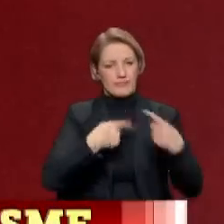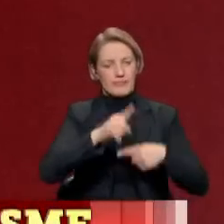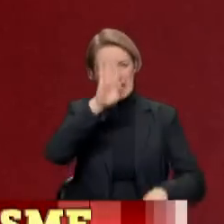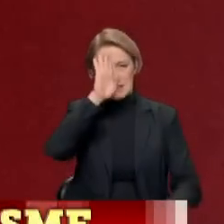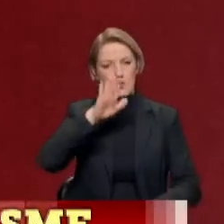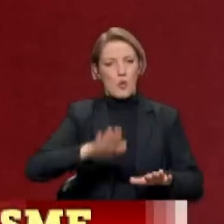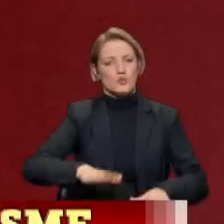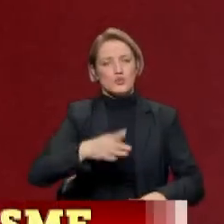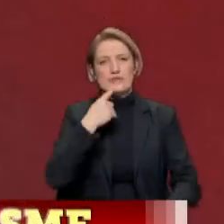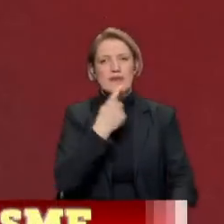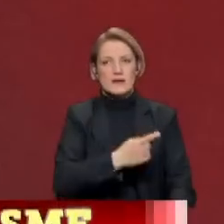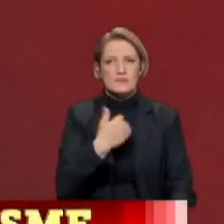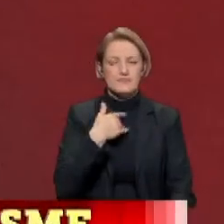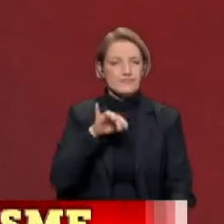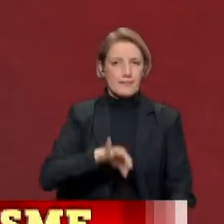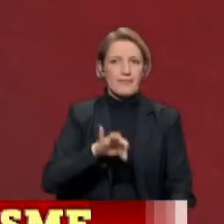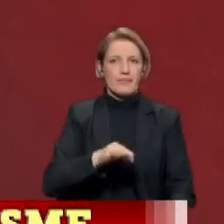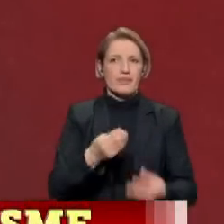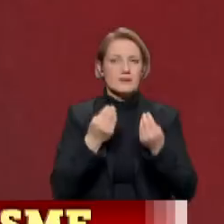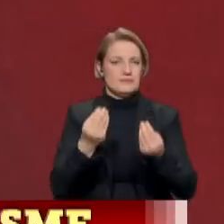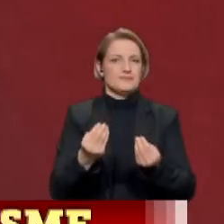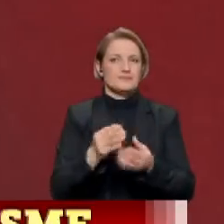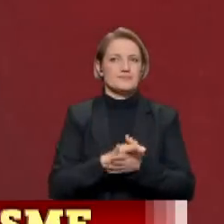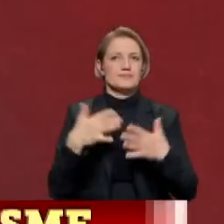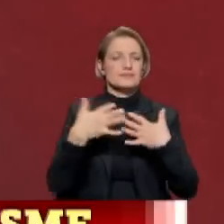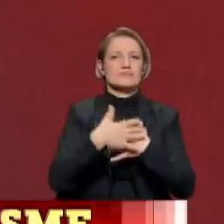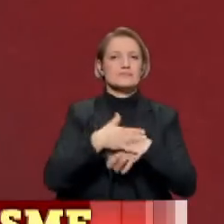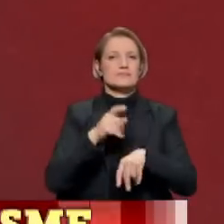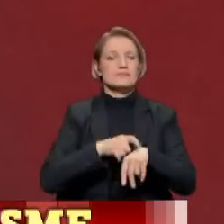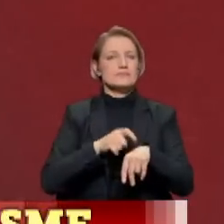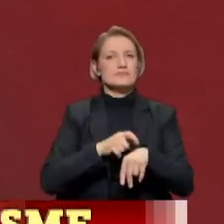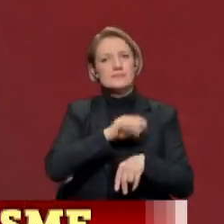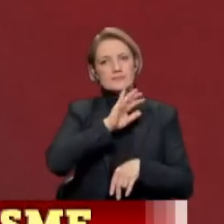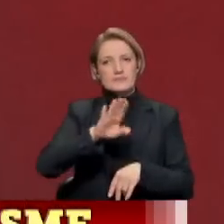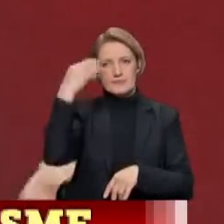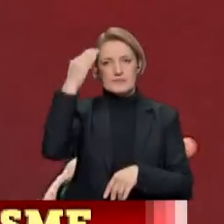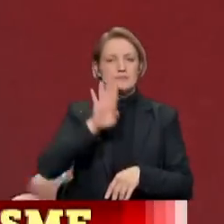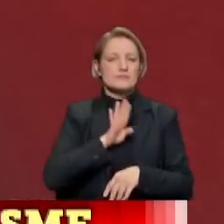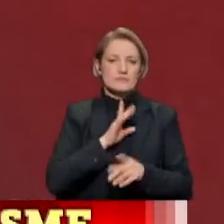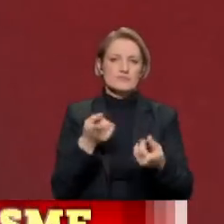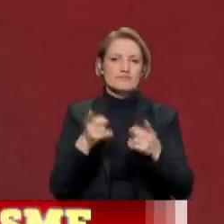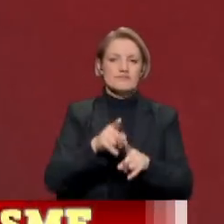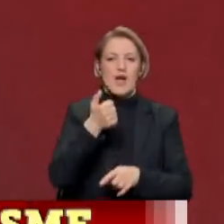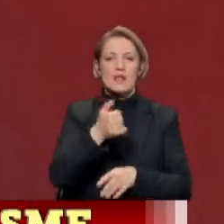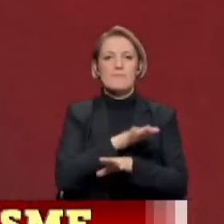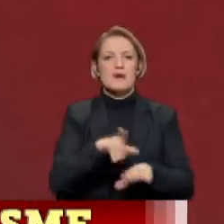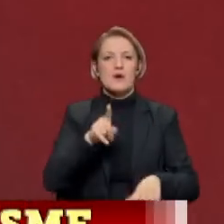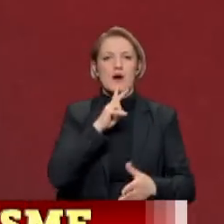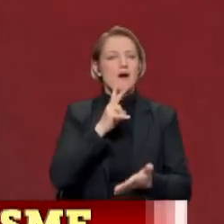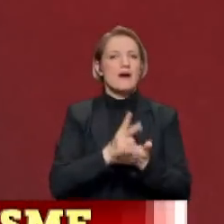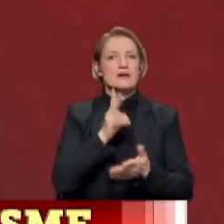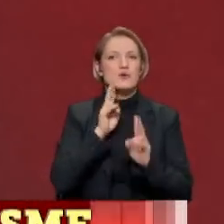derdim. Peki bugün verilecek olması, gerçi akşam saatlerinde geldiği Ekrem İmamoğlu ile buluştu. Altılı masanın bugün o